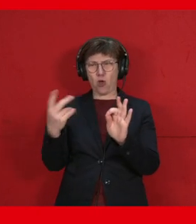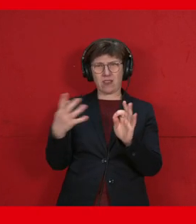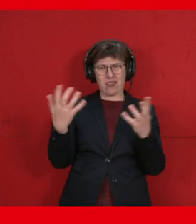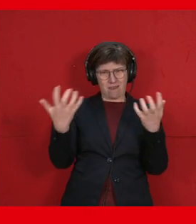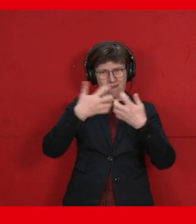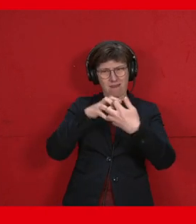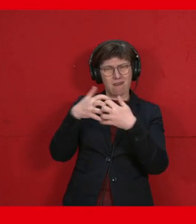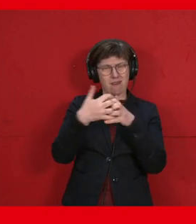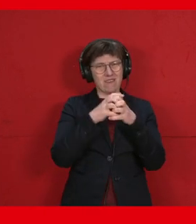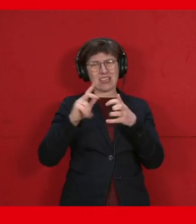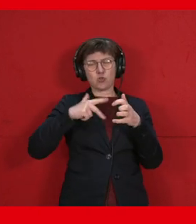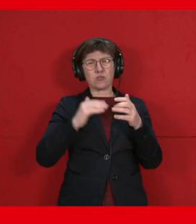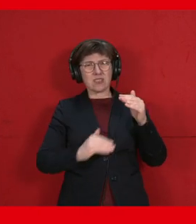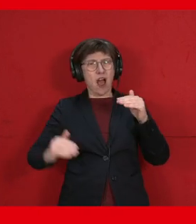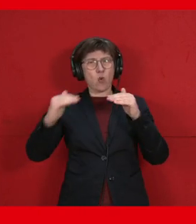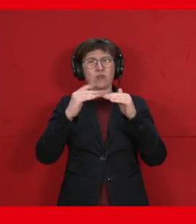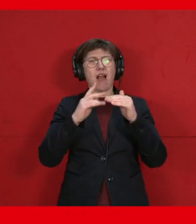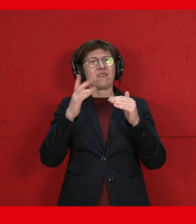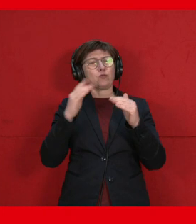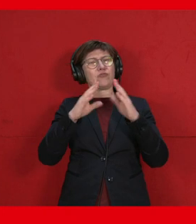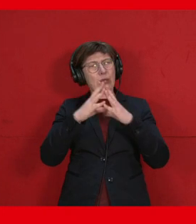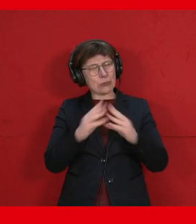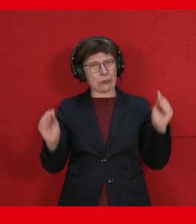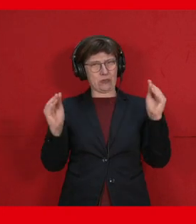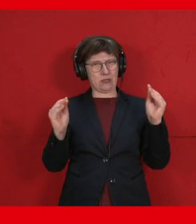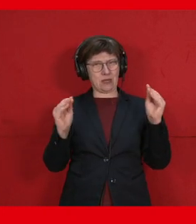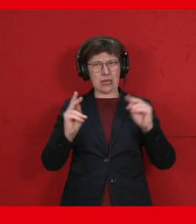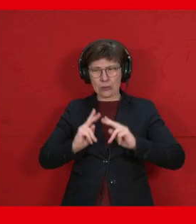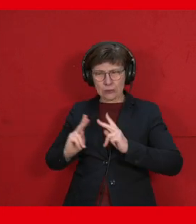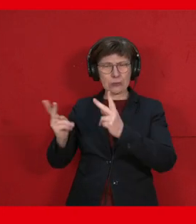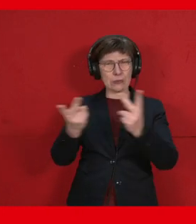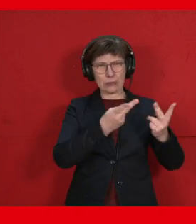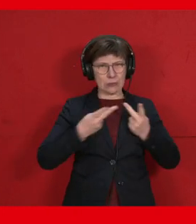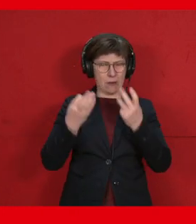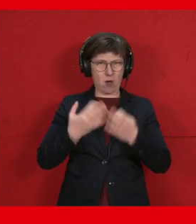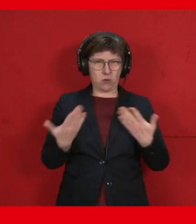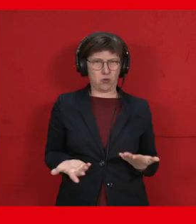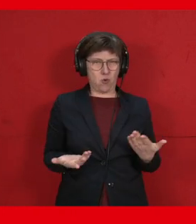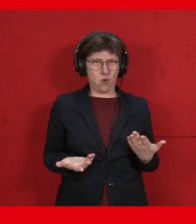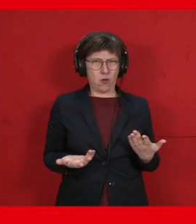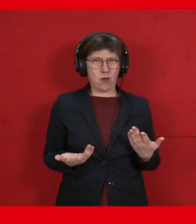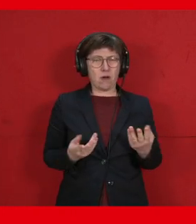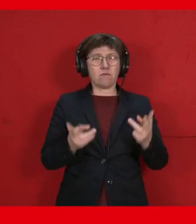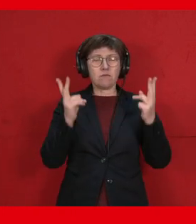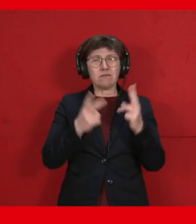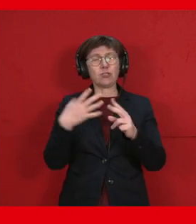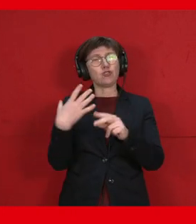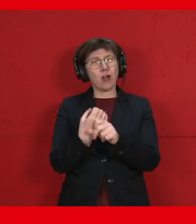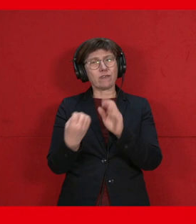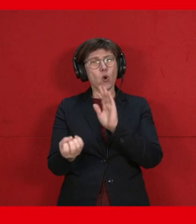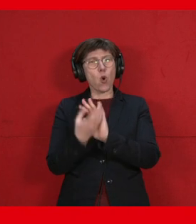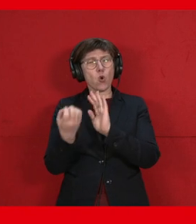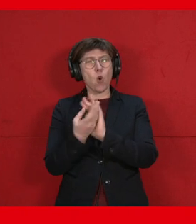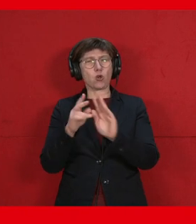sozialen Ungleichheiten zu vermeiden. Und aus meiner Sicht ist das, was wir jenseits von wirklich gelungener